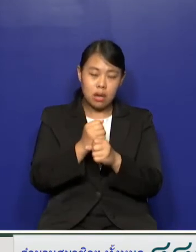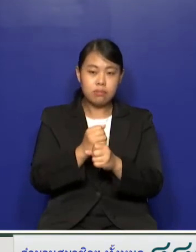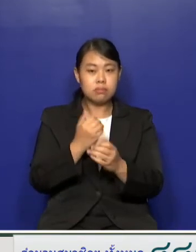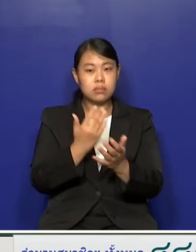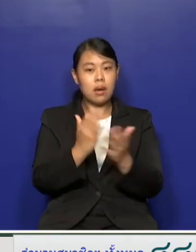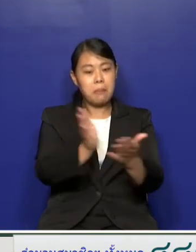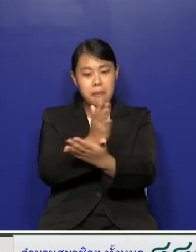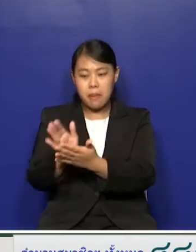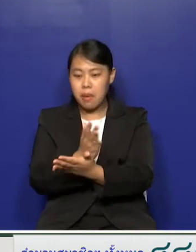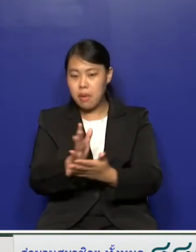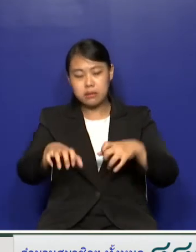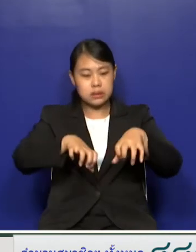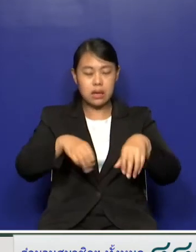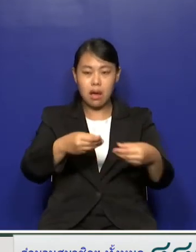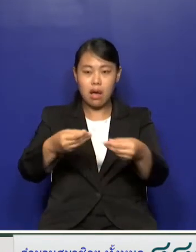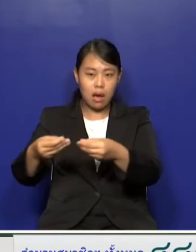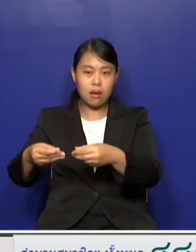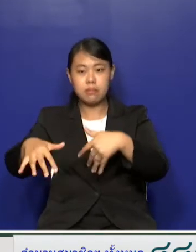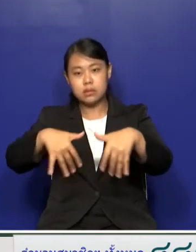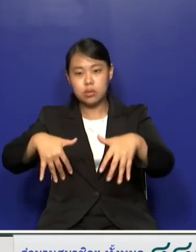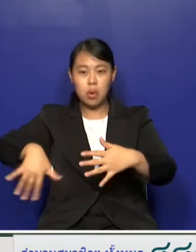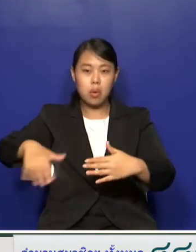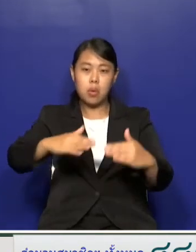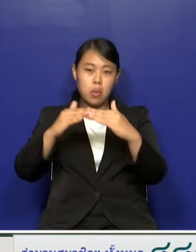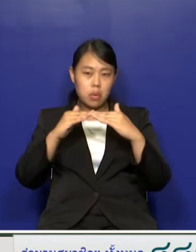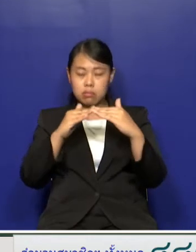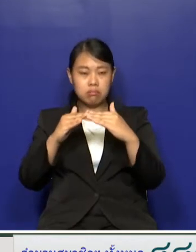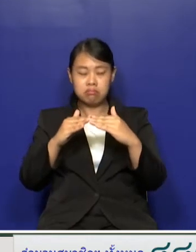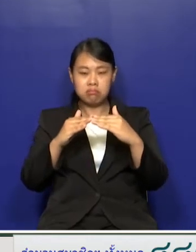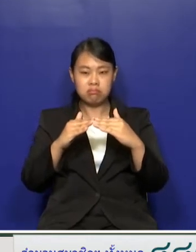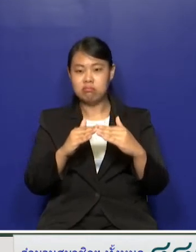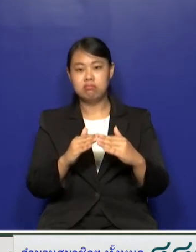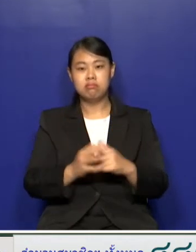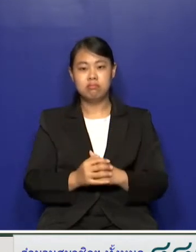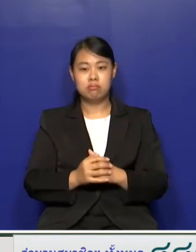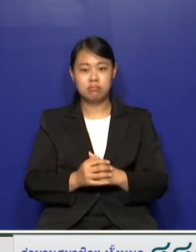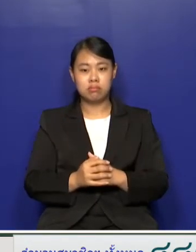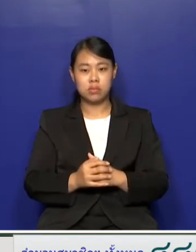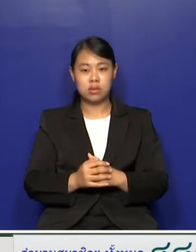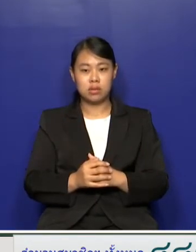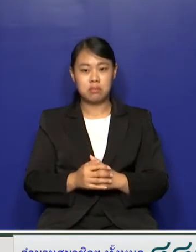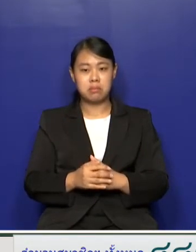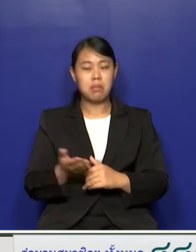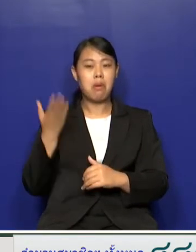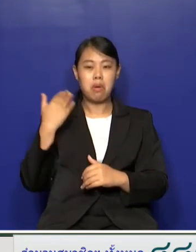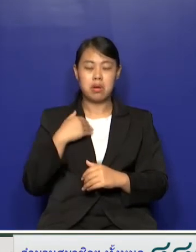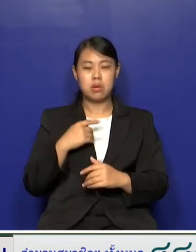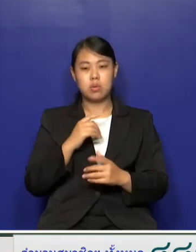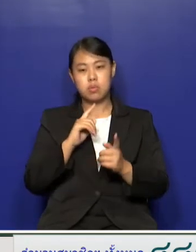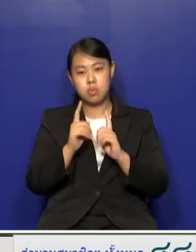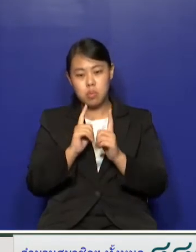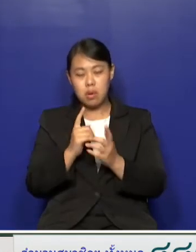ช่วยเหลือพี่น้องประชาชนอย่างจริงจังให้ครบถ้วนกลับไม่เป็นไปตามที่ท่านได้แสดงเจตนารมณ์ต่อสภาแห่งนี้